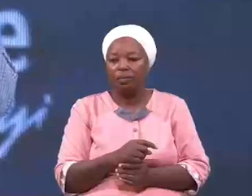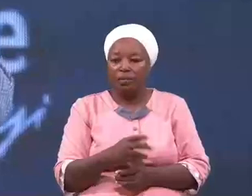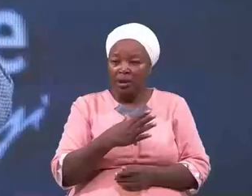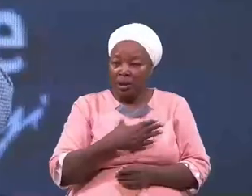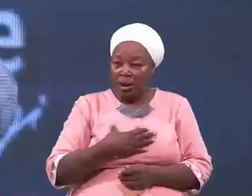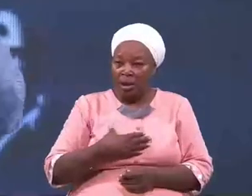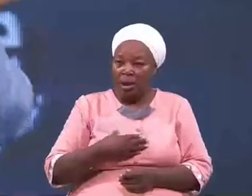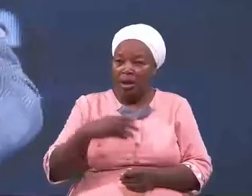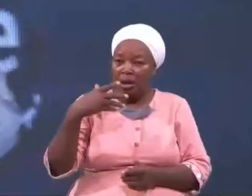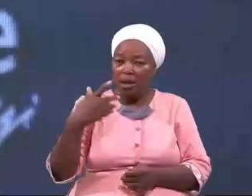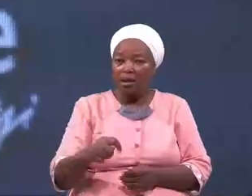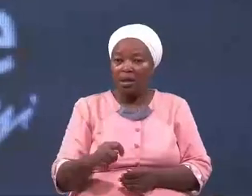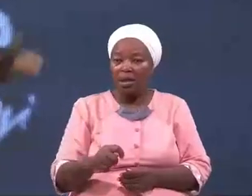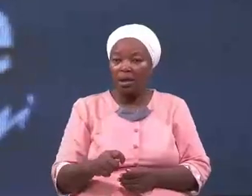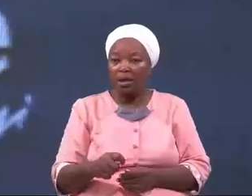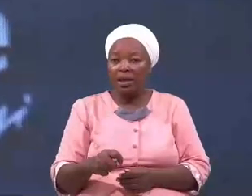vous.